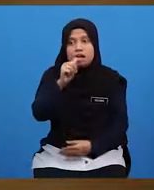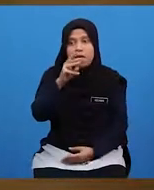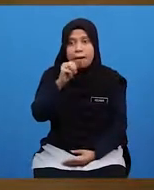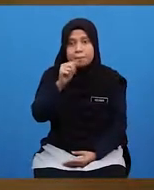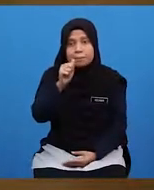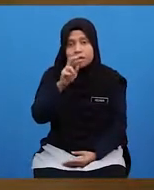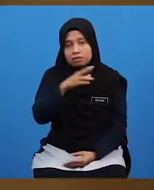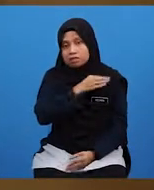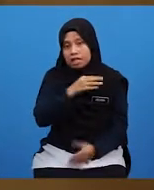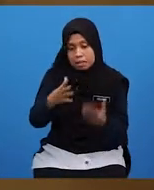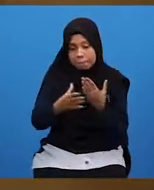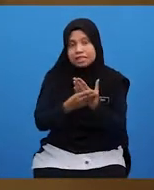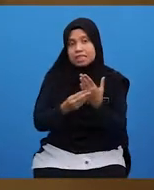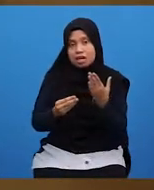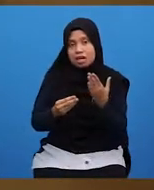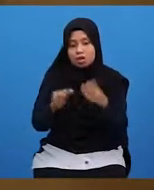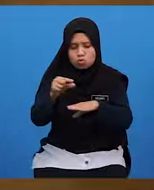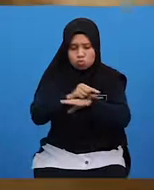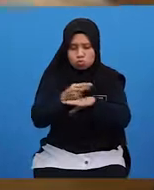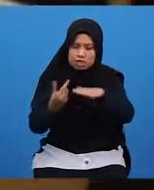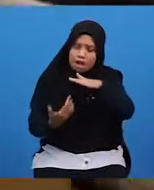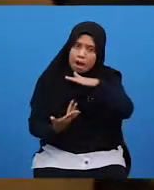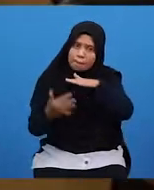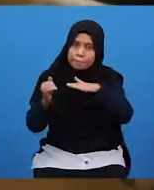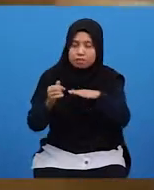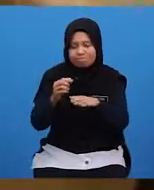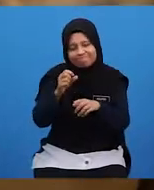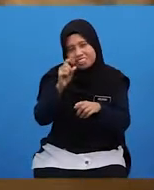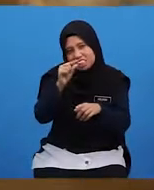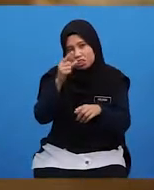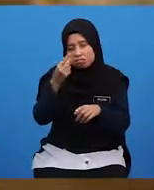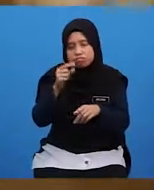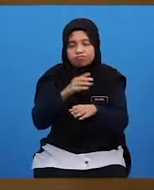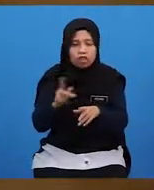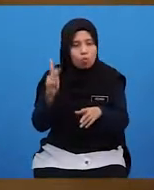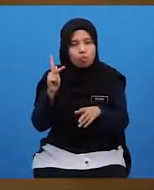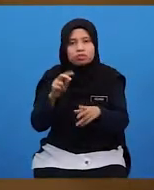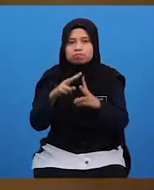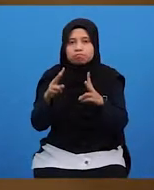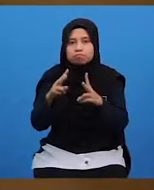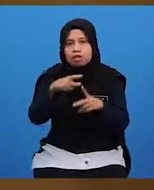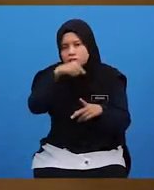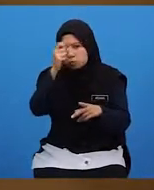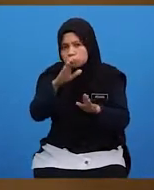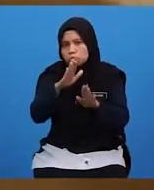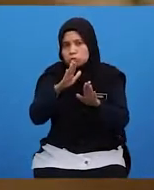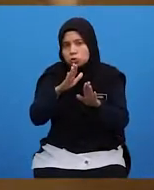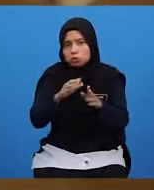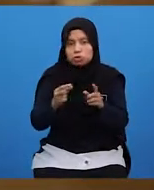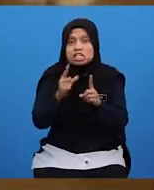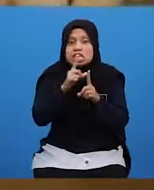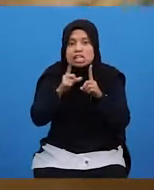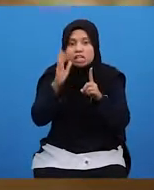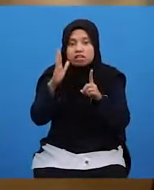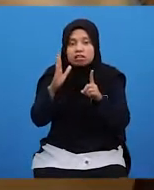minyak linseed. Gunakan api yang sederhana dan tidak terlalu kuat kerana dikhuatiri lilin akan